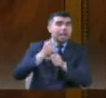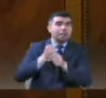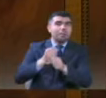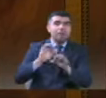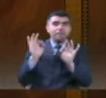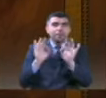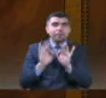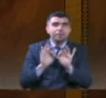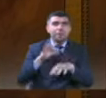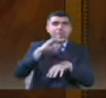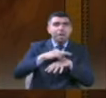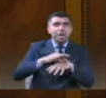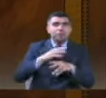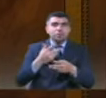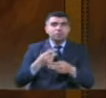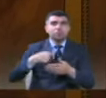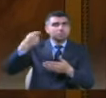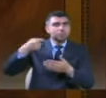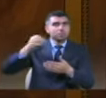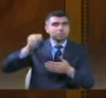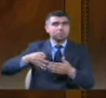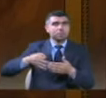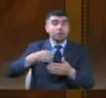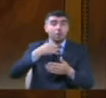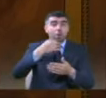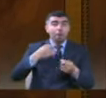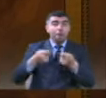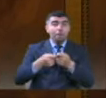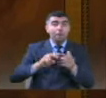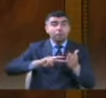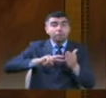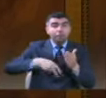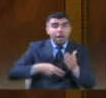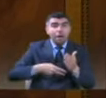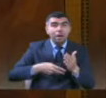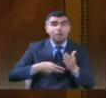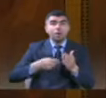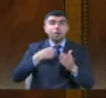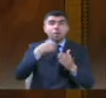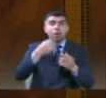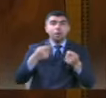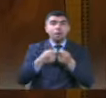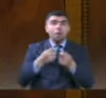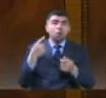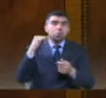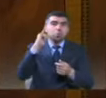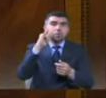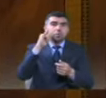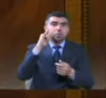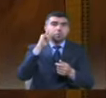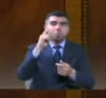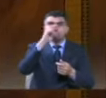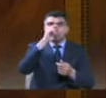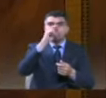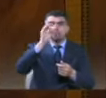الكذوب، المؤمن يسرق والمؤمن يزني يعني قد، ولكن المؤمن لا يكذب. والحكومه ديالنا الا